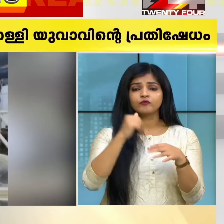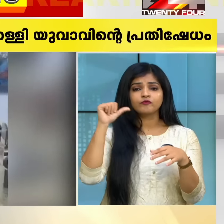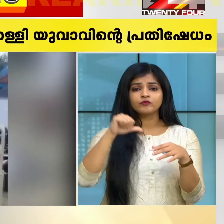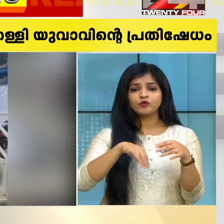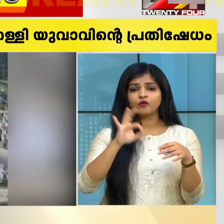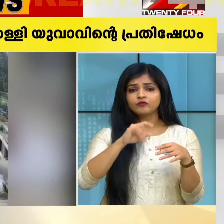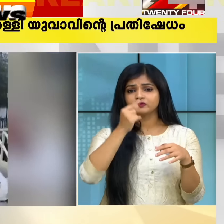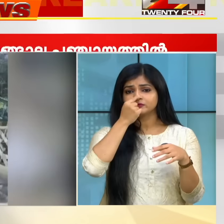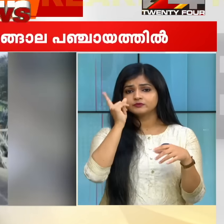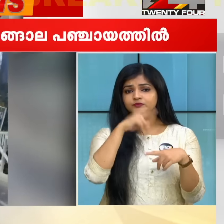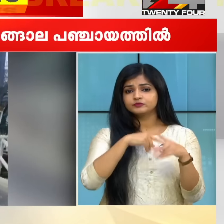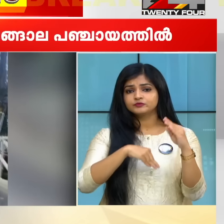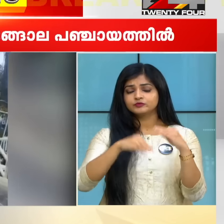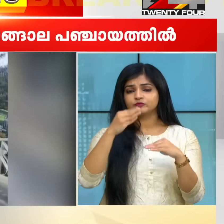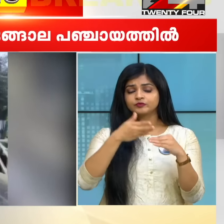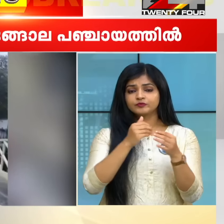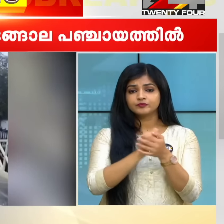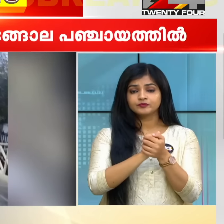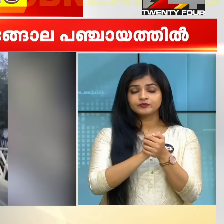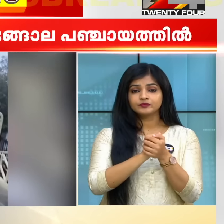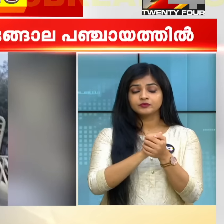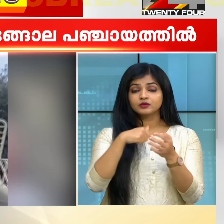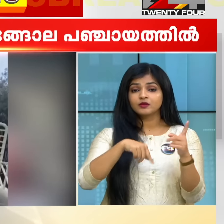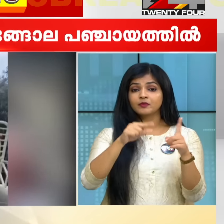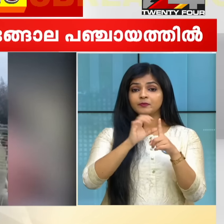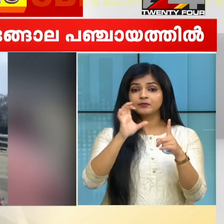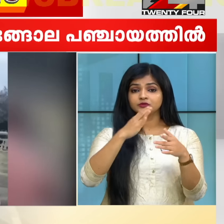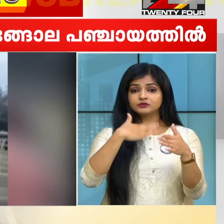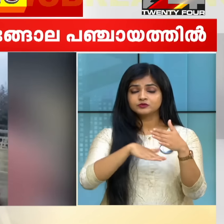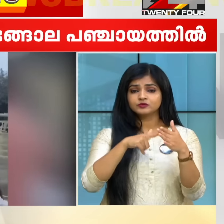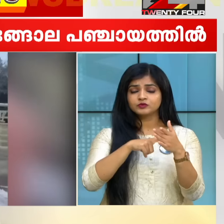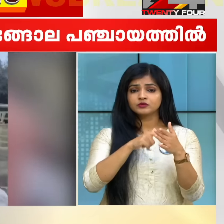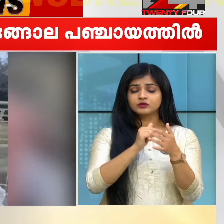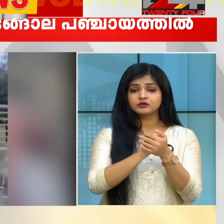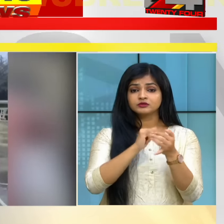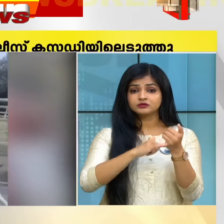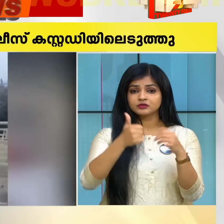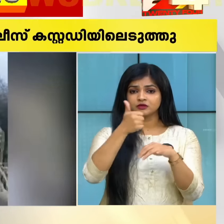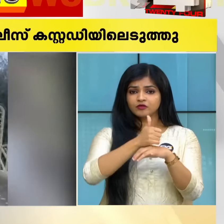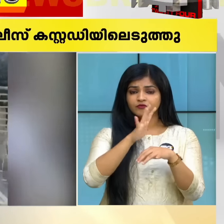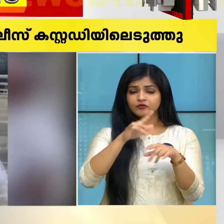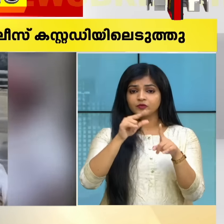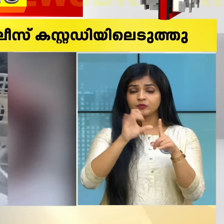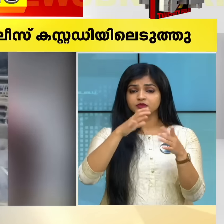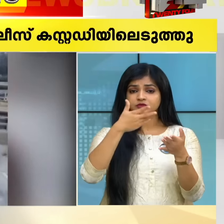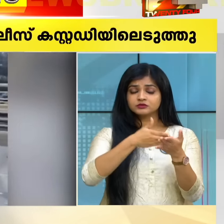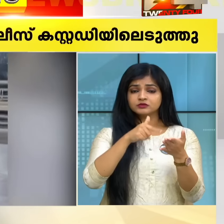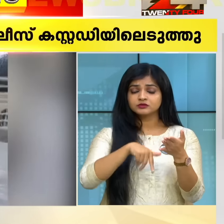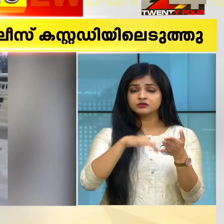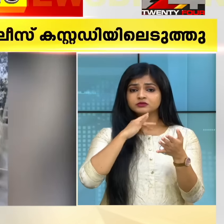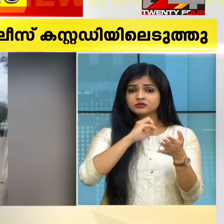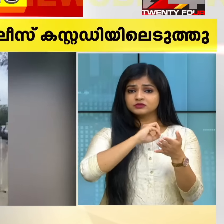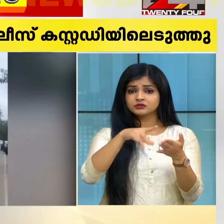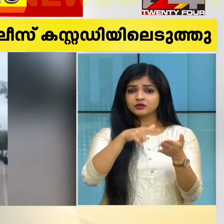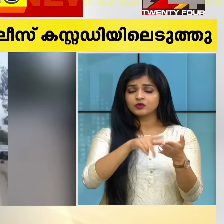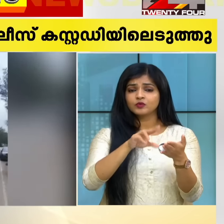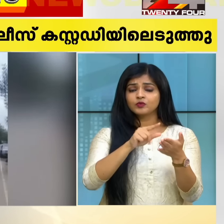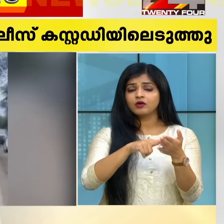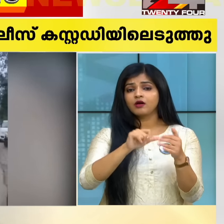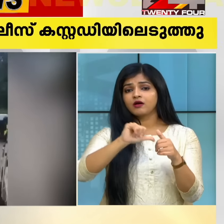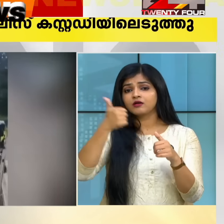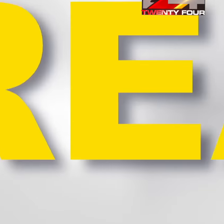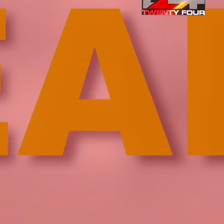മുഹമ്മദ് ഹാഷിം, അതെ, താങ്കൾ പറയുന്നത് ഈ താങ്കളുടെ പഞ്ചായത്തിന്റെ, താങ്കൾ സെക്രട്ടറി ആയിട്ടിരിക്കുന്ന പഞ്ചായത്തിന്റെ പരിധിയിൽ പോലും നിക്ഷേപിക്കപ്പെട്ട മാലിന്യമല്ല മറ്റെവിടെ നിന്നും